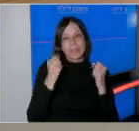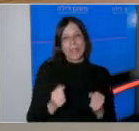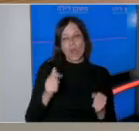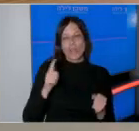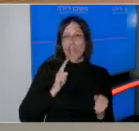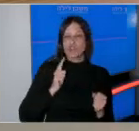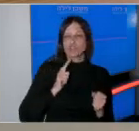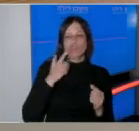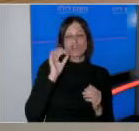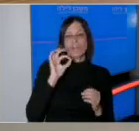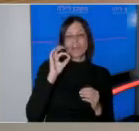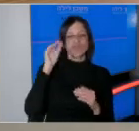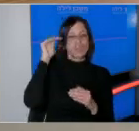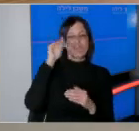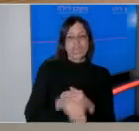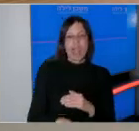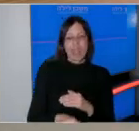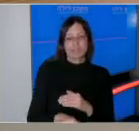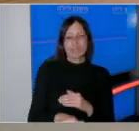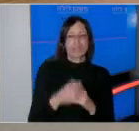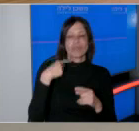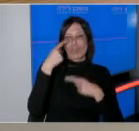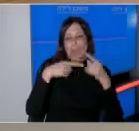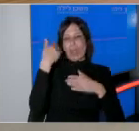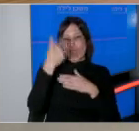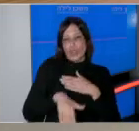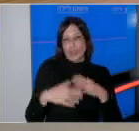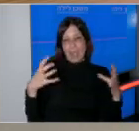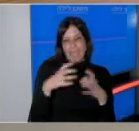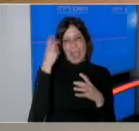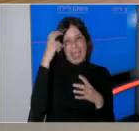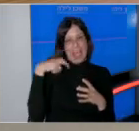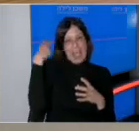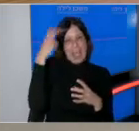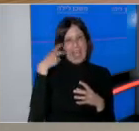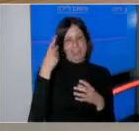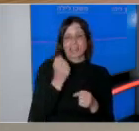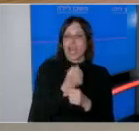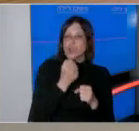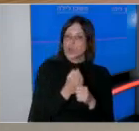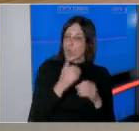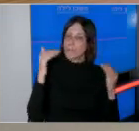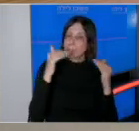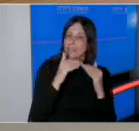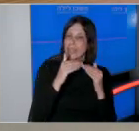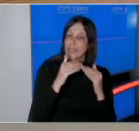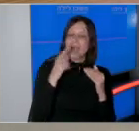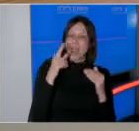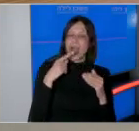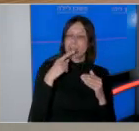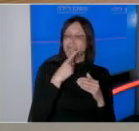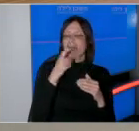שירד לשפל המדרגה בשנים האחרונות בחברה הערבית. תעסוקה עילית מתאימה ומתקדמת למאה